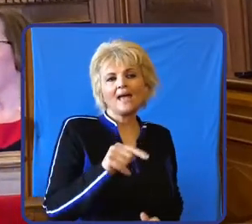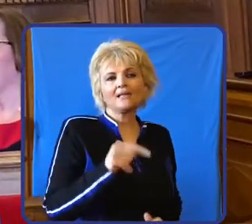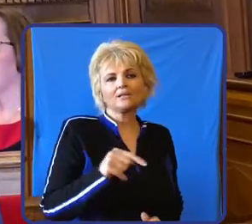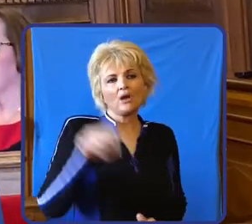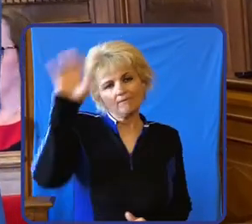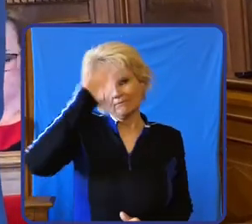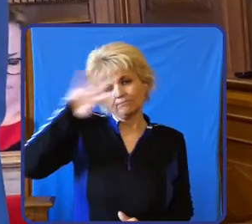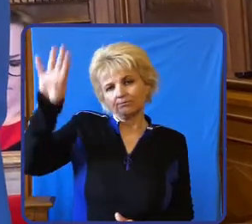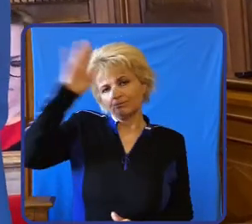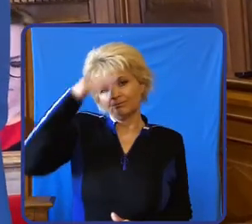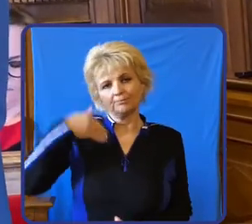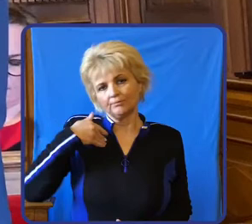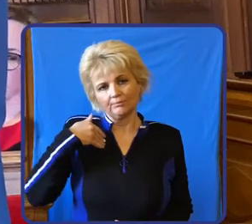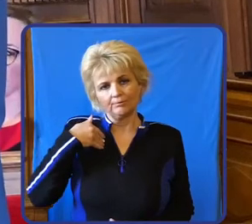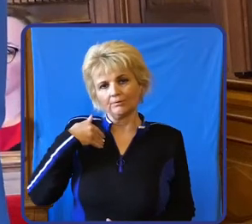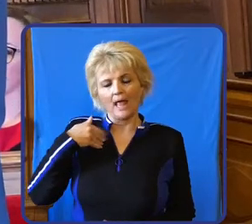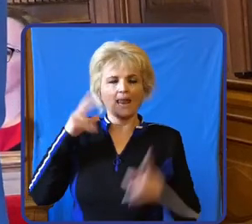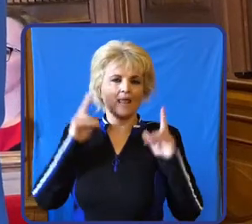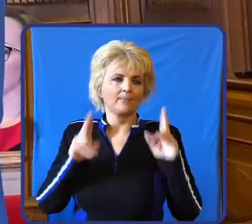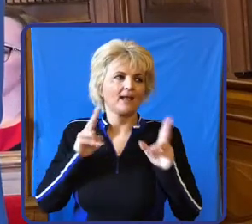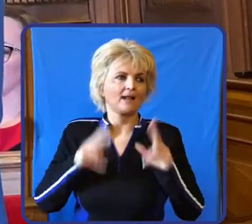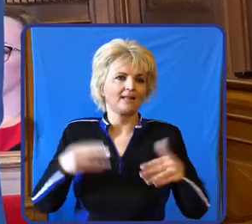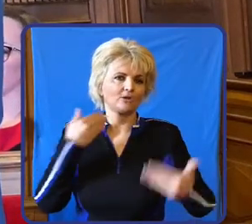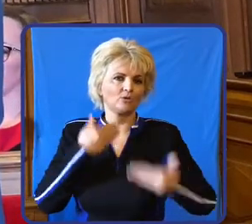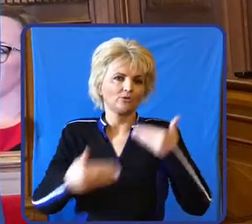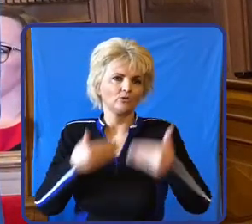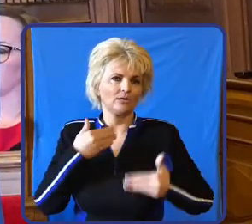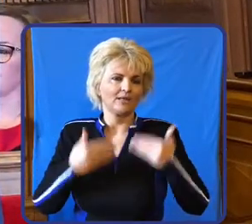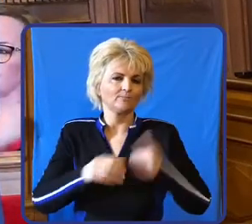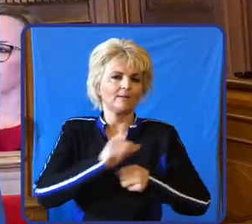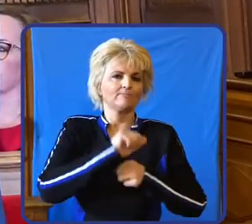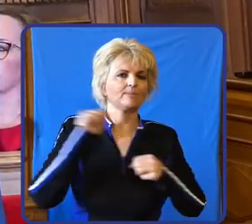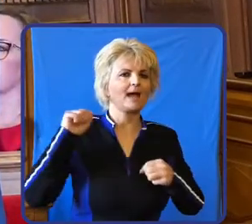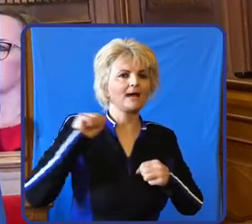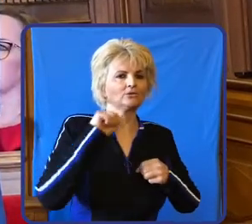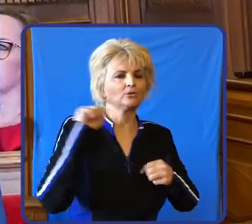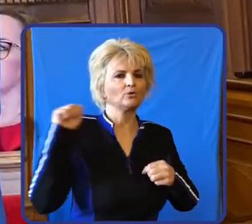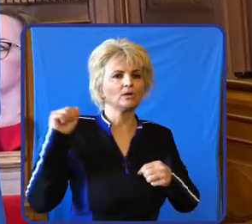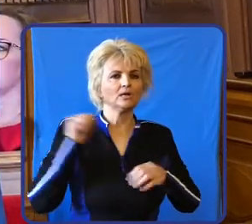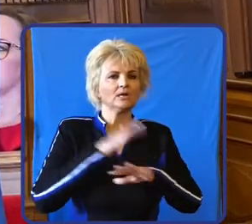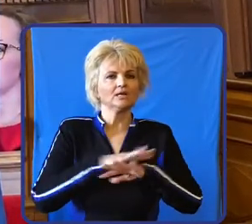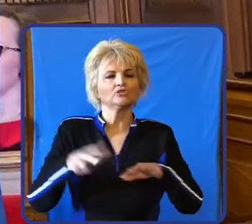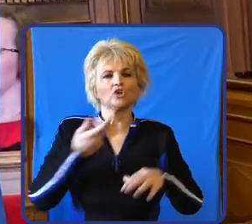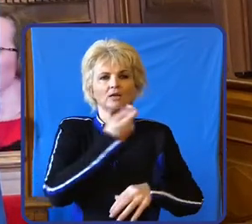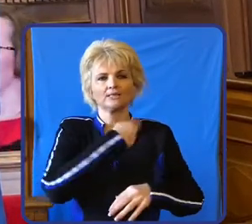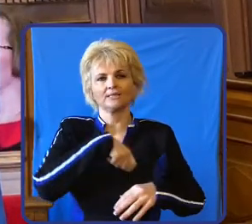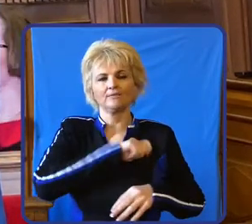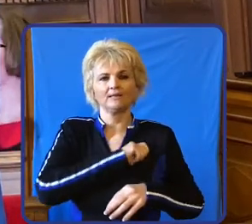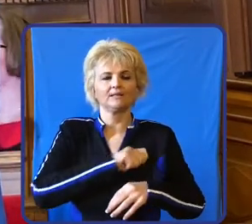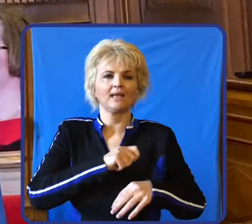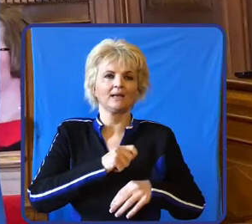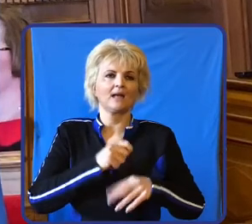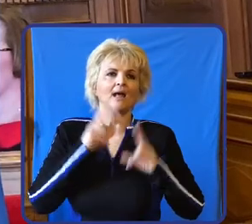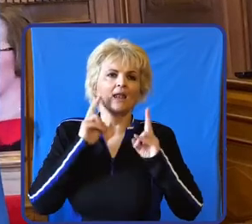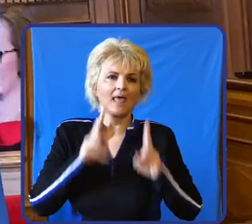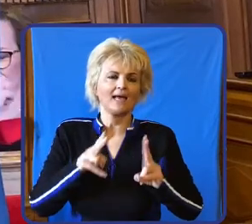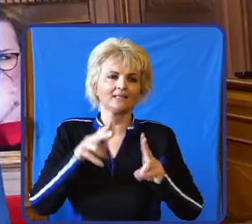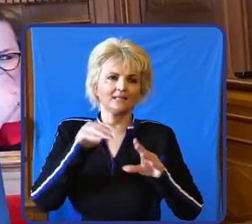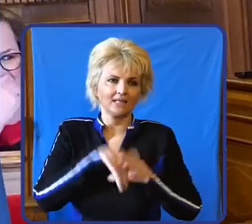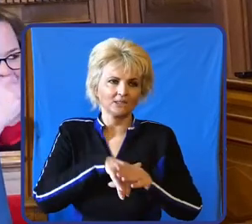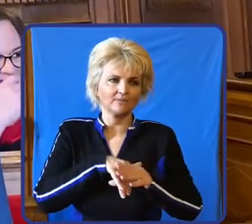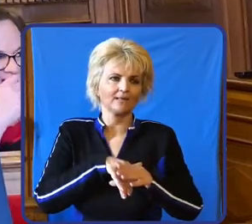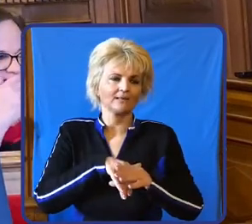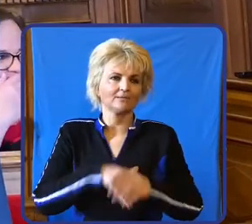ideám, hogy nem kellenek a közgyűlésbe pártok. Abszolút csak civileknek szabadna részt venni benne.